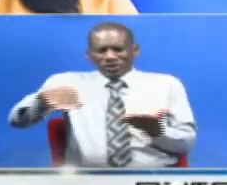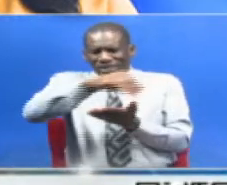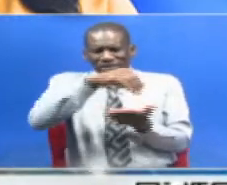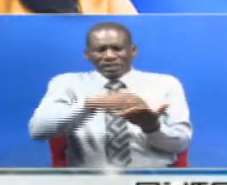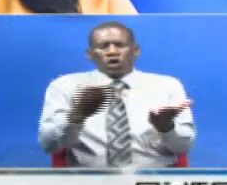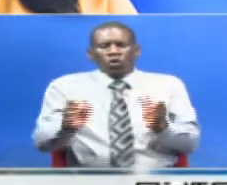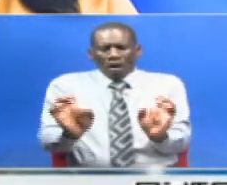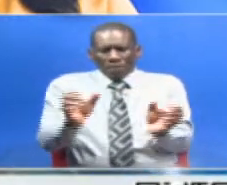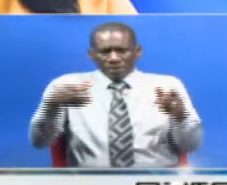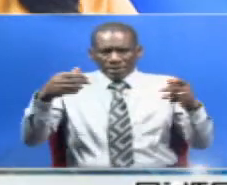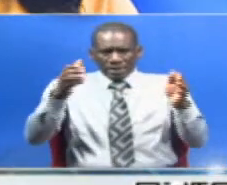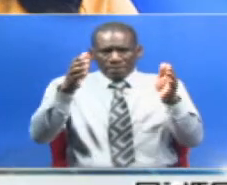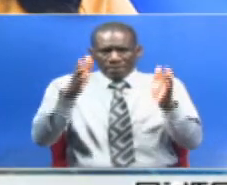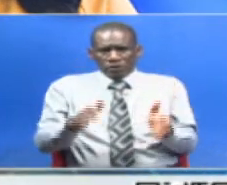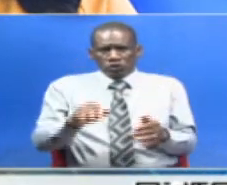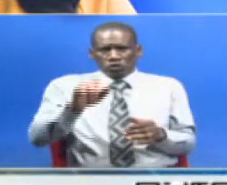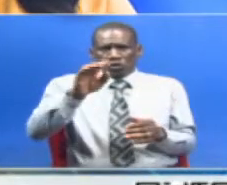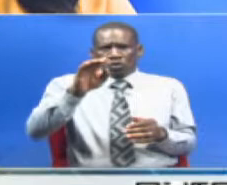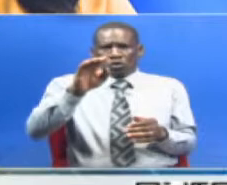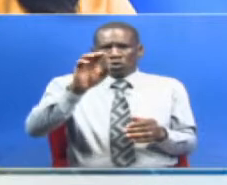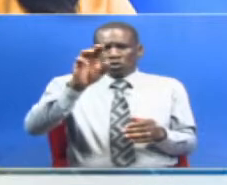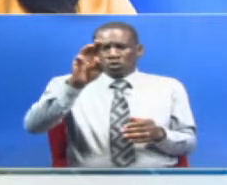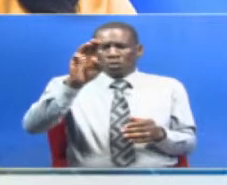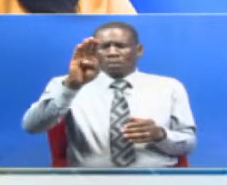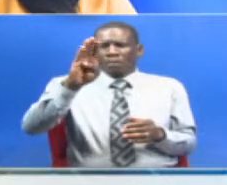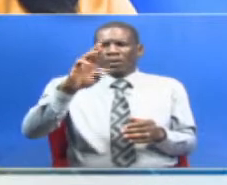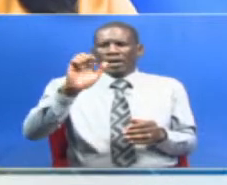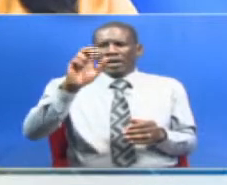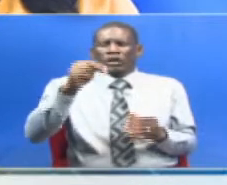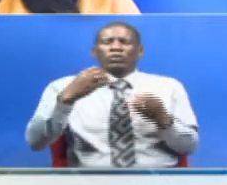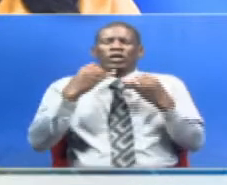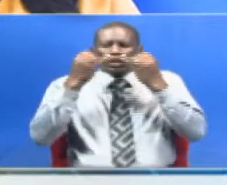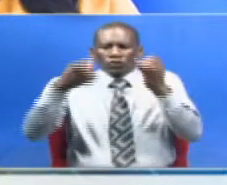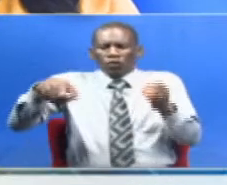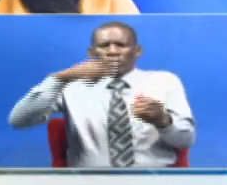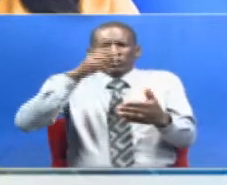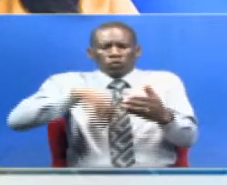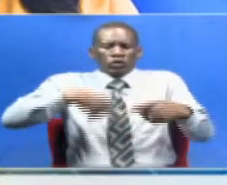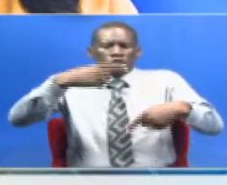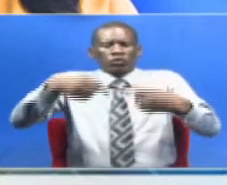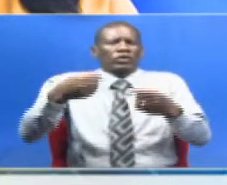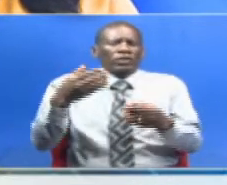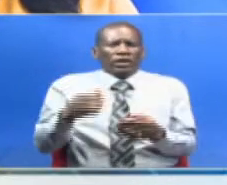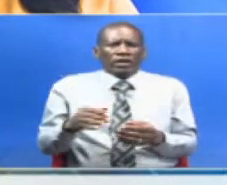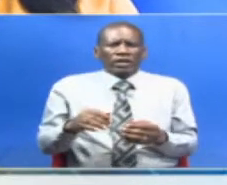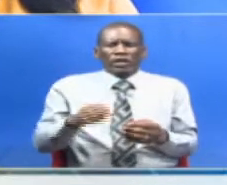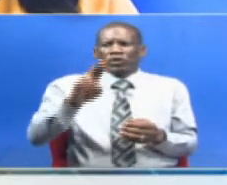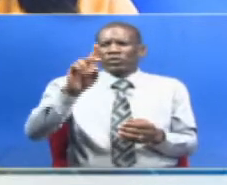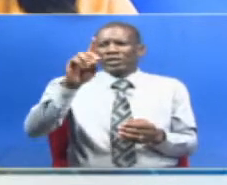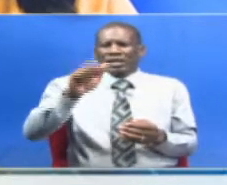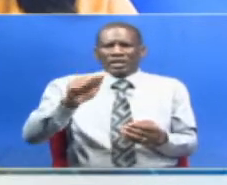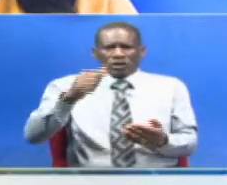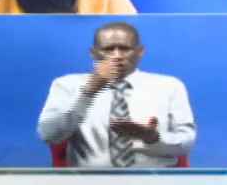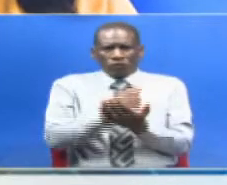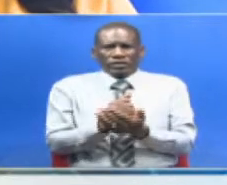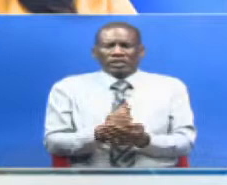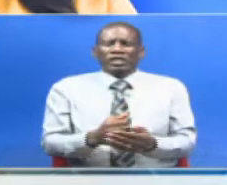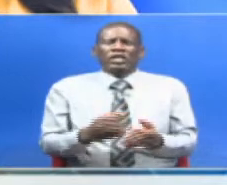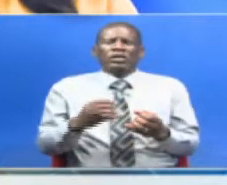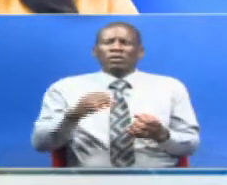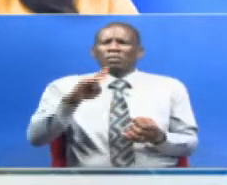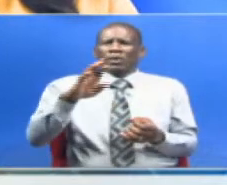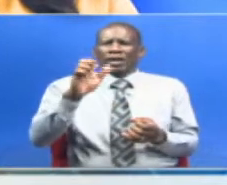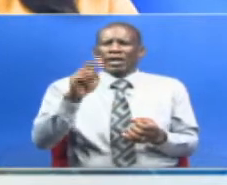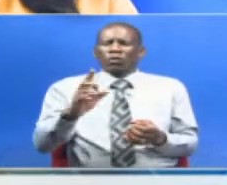mwanahabari wetu Brian Mushiri atakuwa anatupasha tu kiduchu ya kinachoendelea. Brian, tujuze mengi. Mwaka mmoja baadaye, Rais